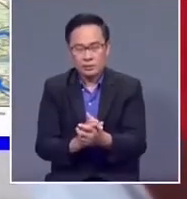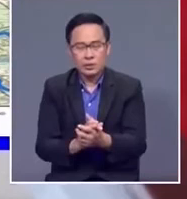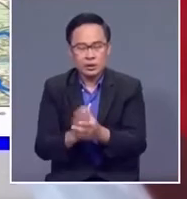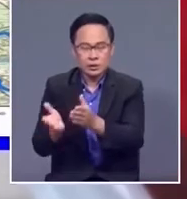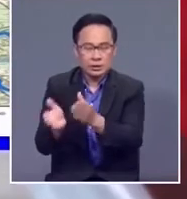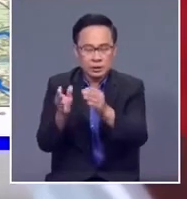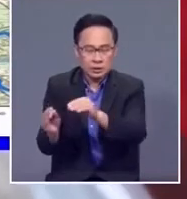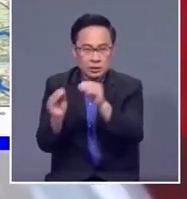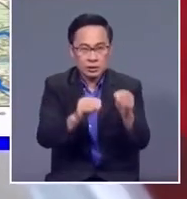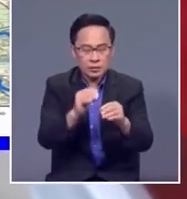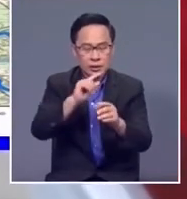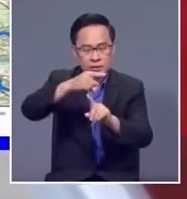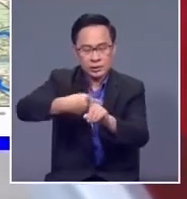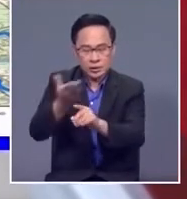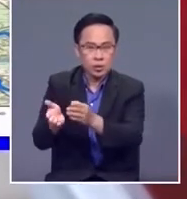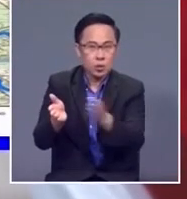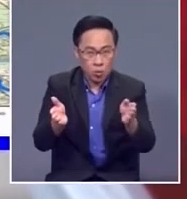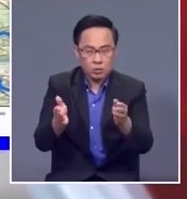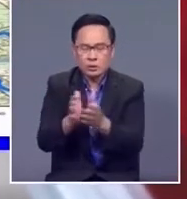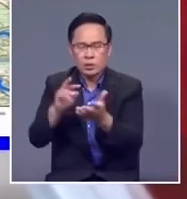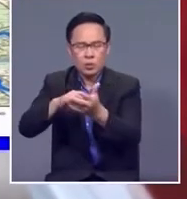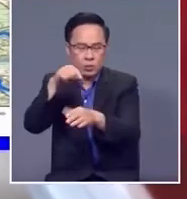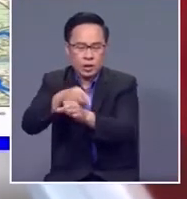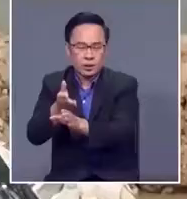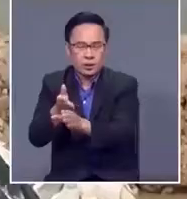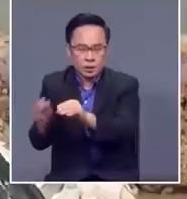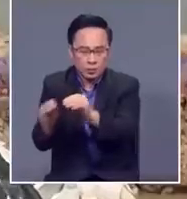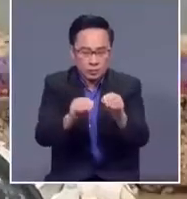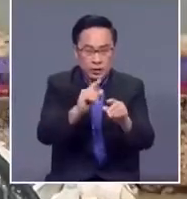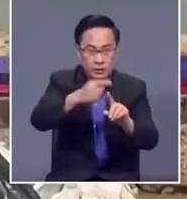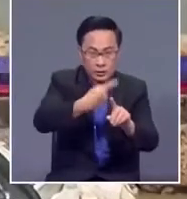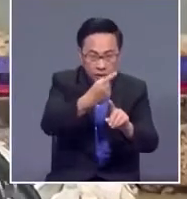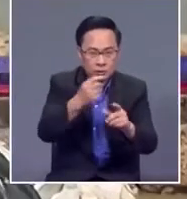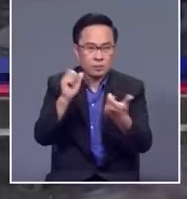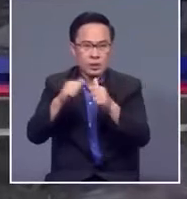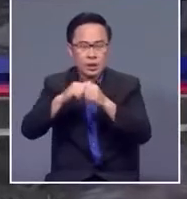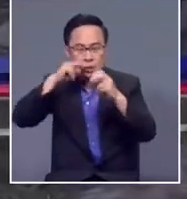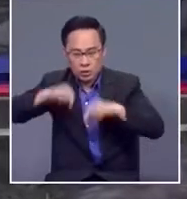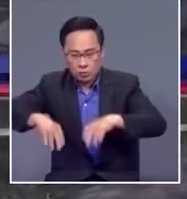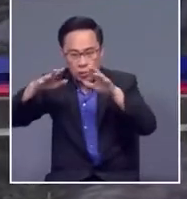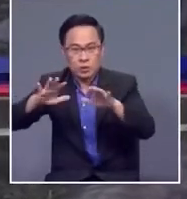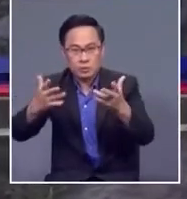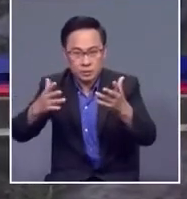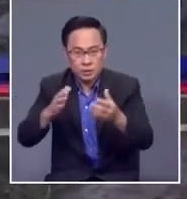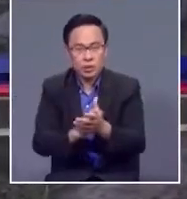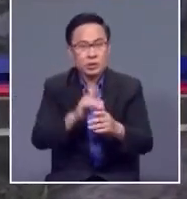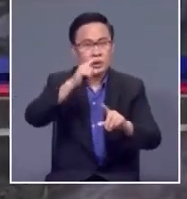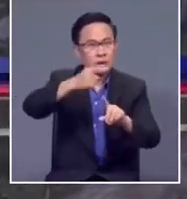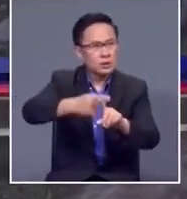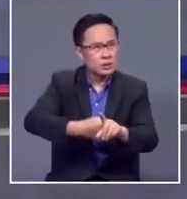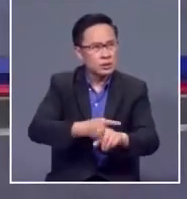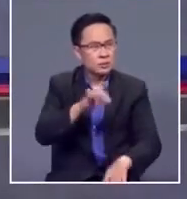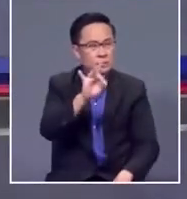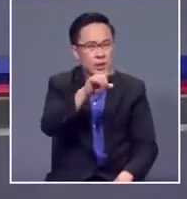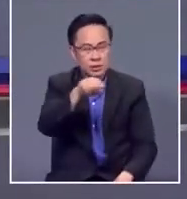ที่ไม่เสียหายหลังจากนั้นในช่วงน้ำหลากเนี่ยในช่วงเดือนสิงหาคมถึงเดือนกรกฎาคมไอ้ถึงเดือนตุลาคมก็จะเป็นช่วงที่เกษตรก